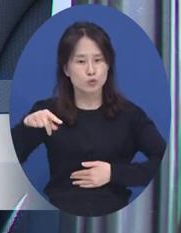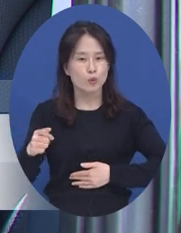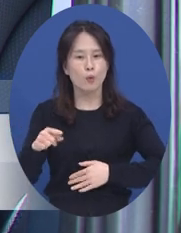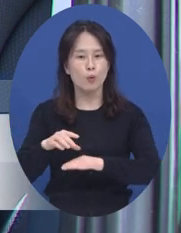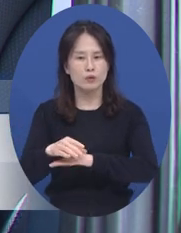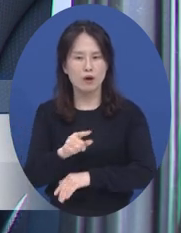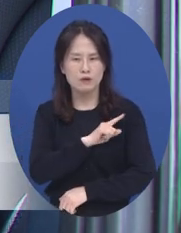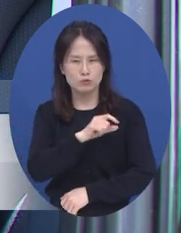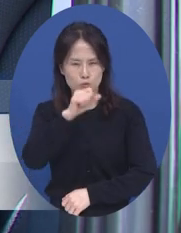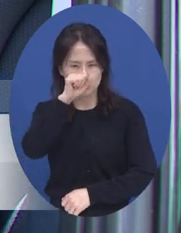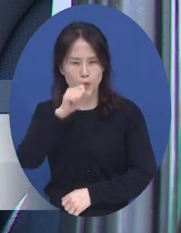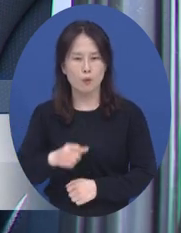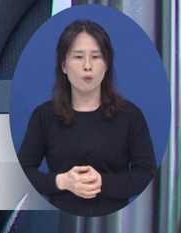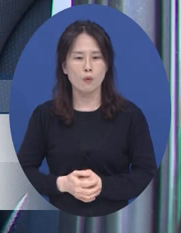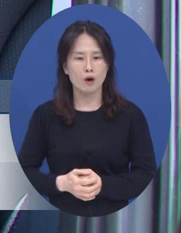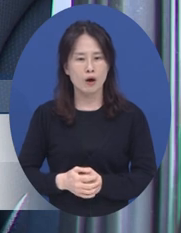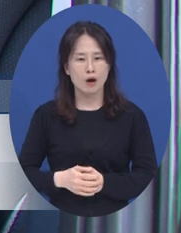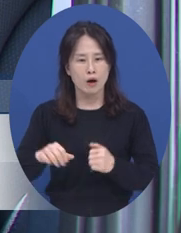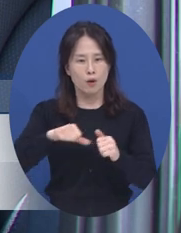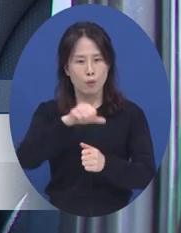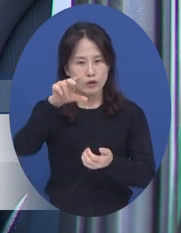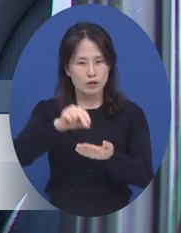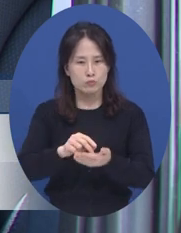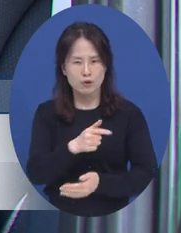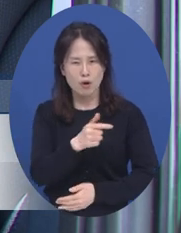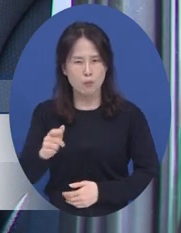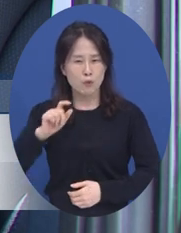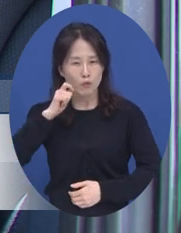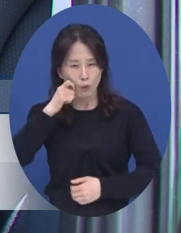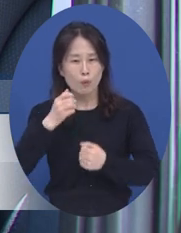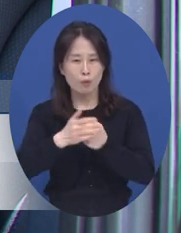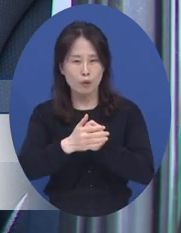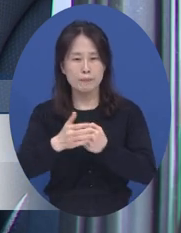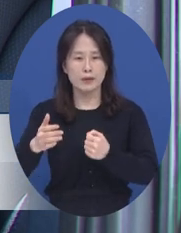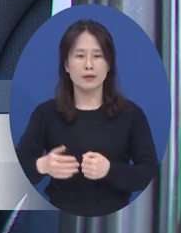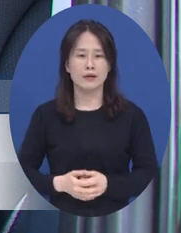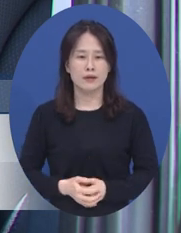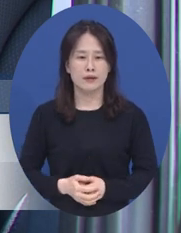수소차만큼 좋은 차가 없다고. 요즘에 환경 문제로들 굉장히 힘들어하니까